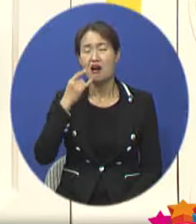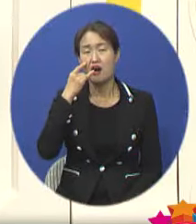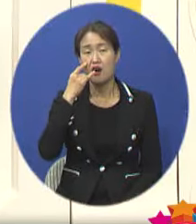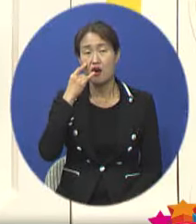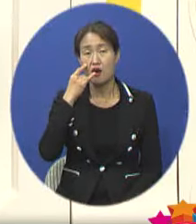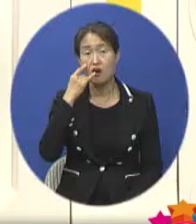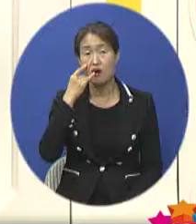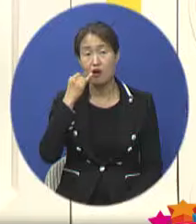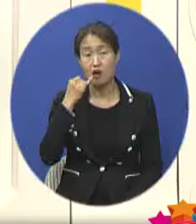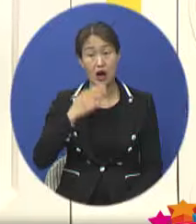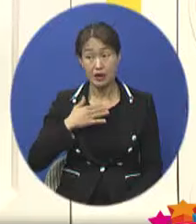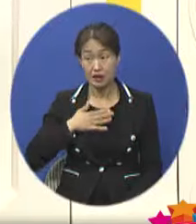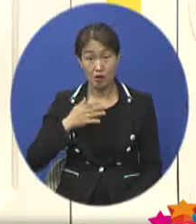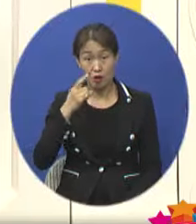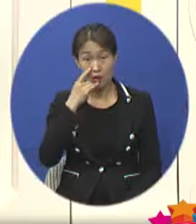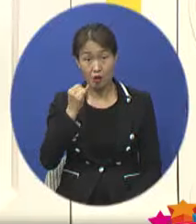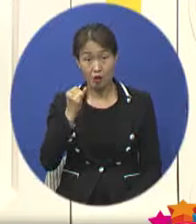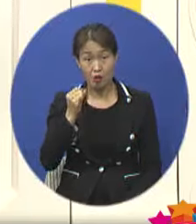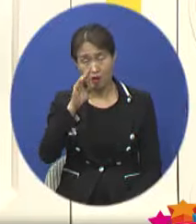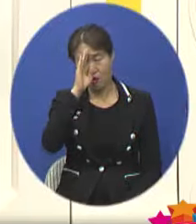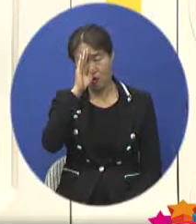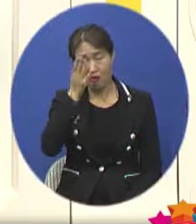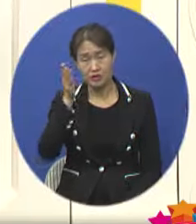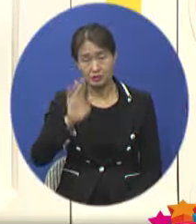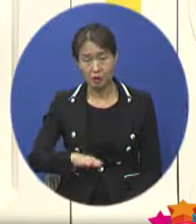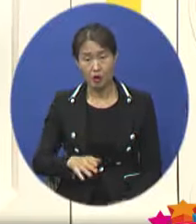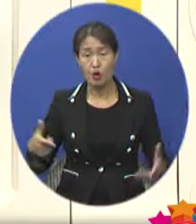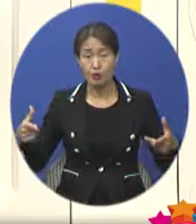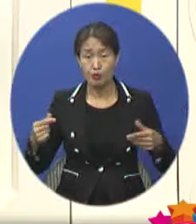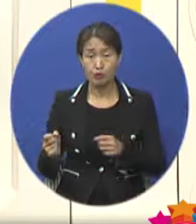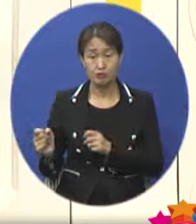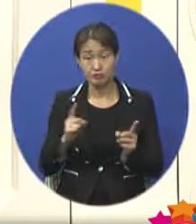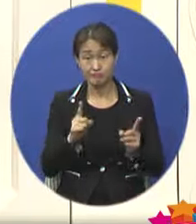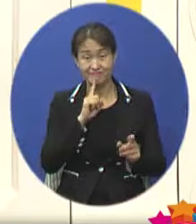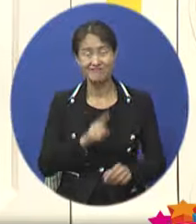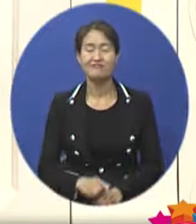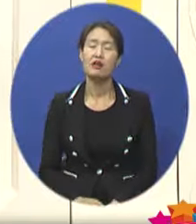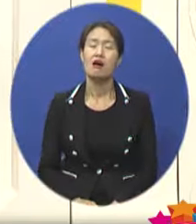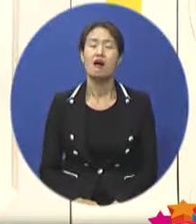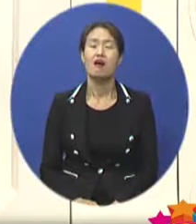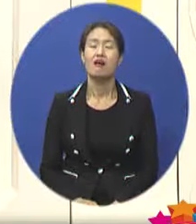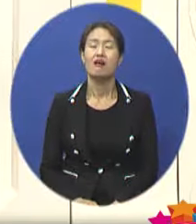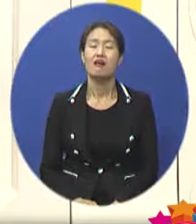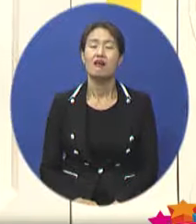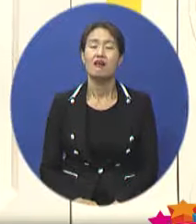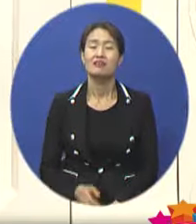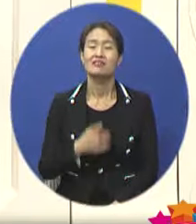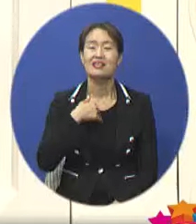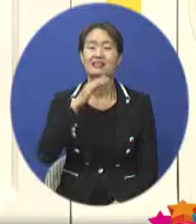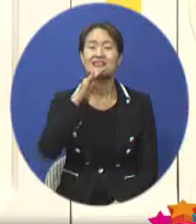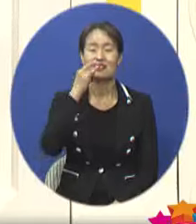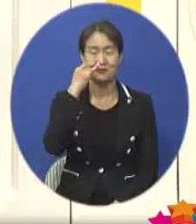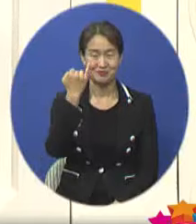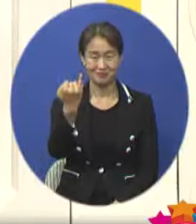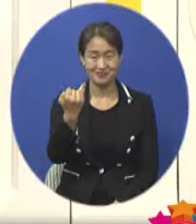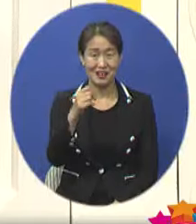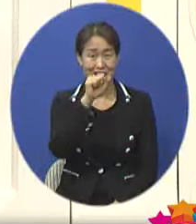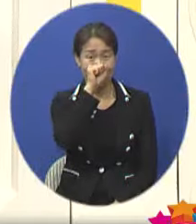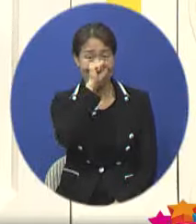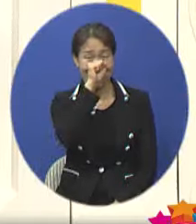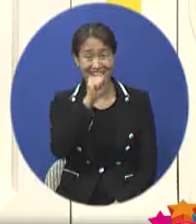나으셨어요. 어머니도 홍미라님의 네. 어머님이 편찮으셨는데 나으셨다는 네. 말이죠? 네. 친정 엄마가. 아우,